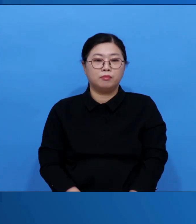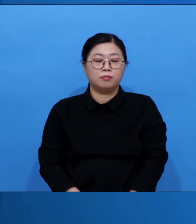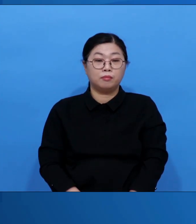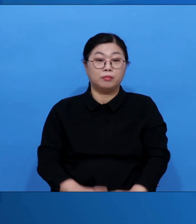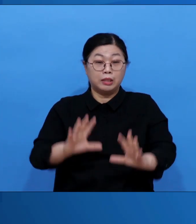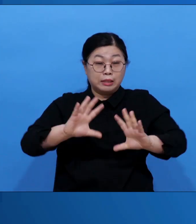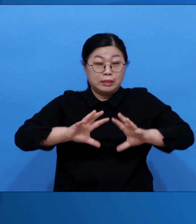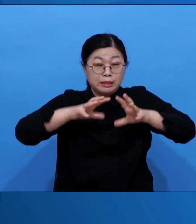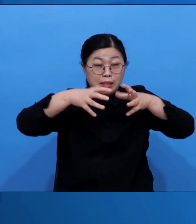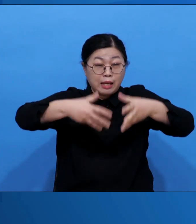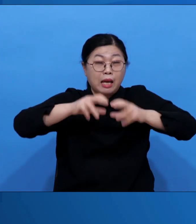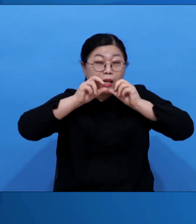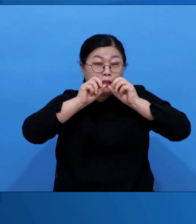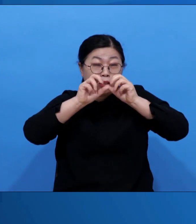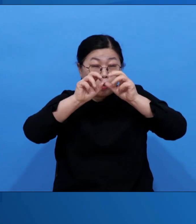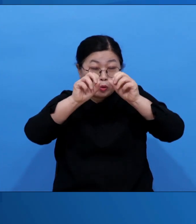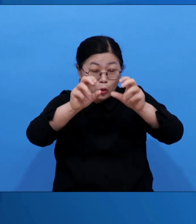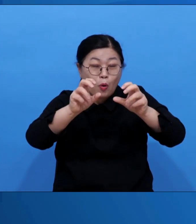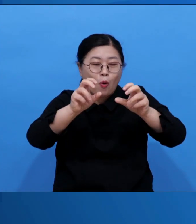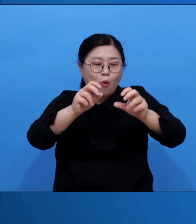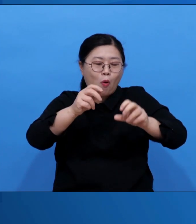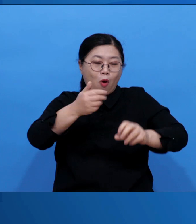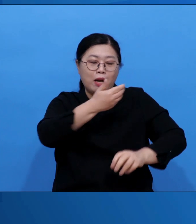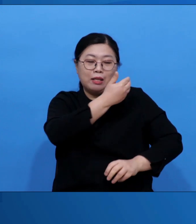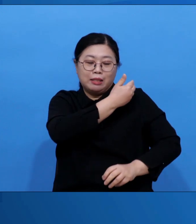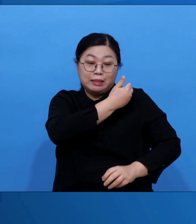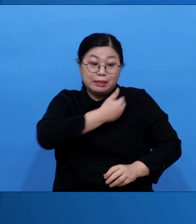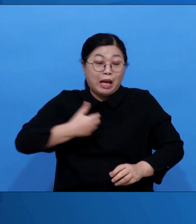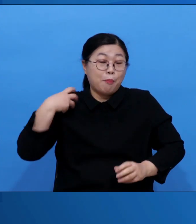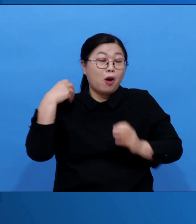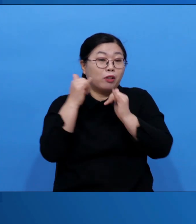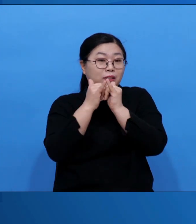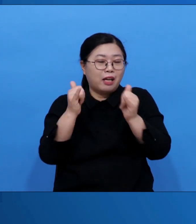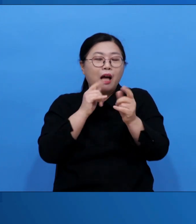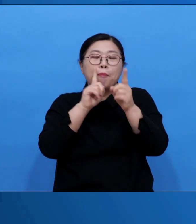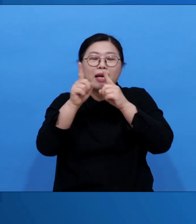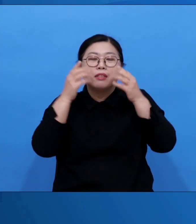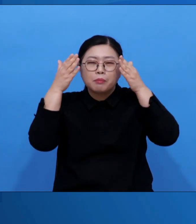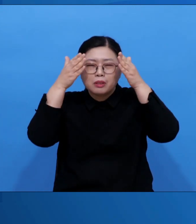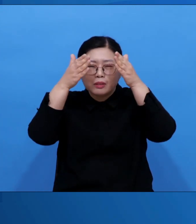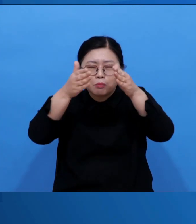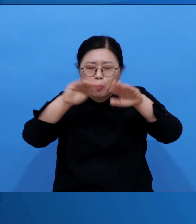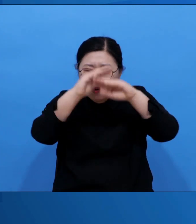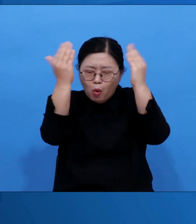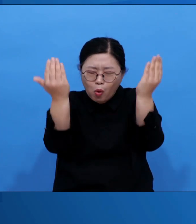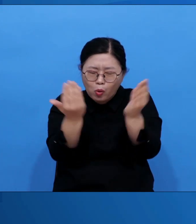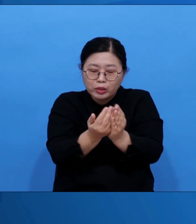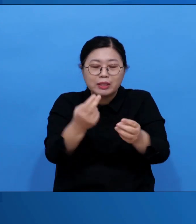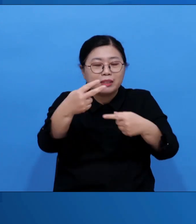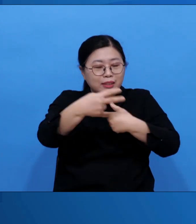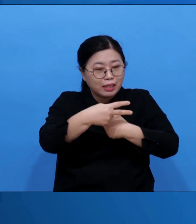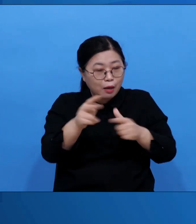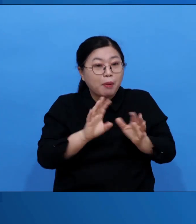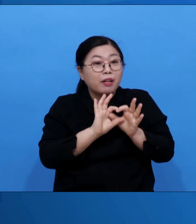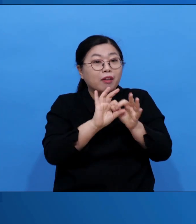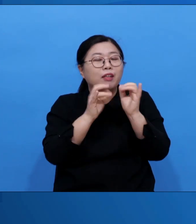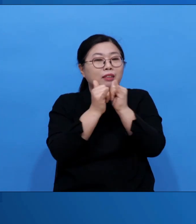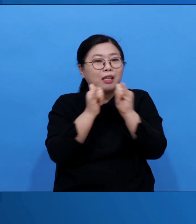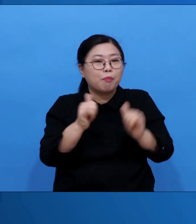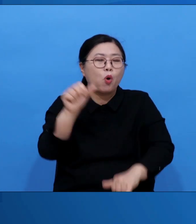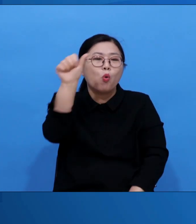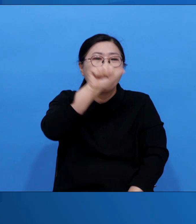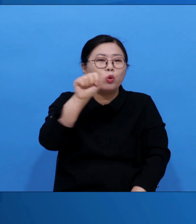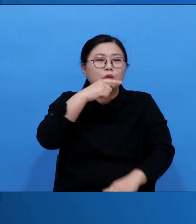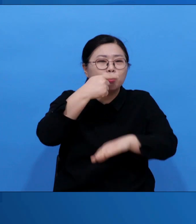전 세계 선교사와 해외 사명자들이 말씀에 집중하고 다락방 온 성도가 237 5천 종족의 언약을